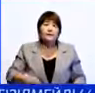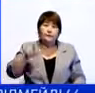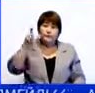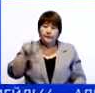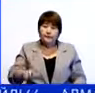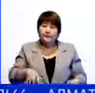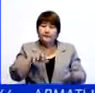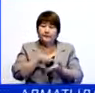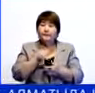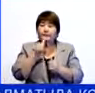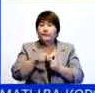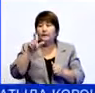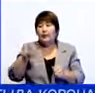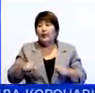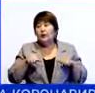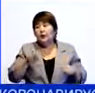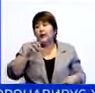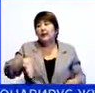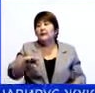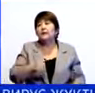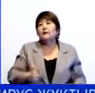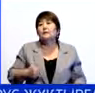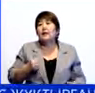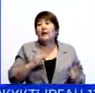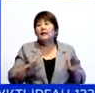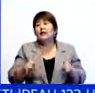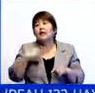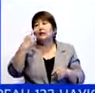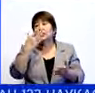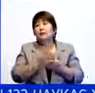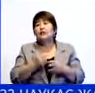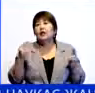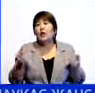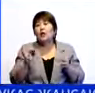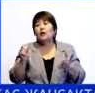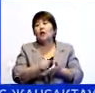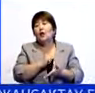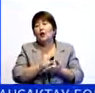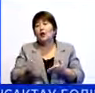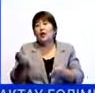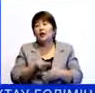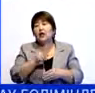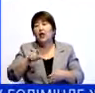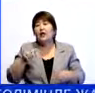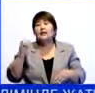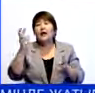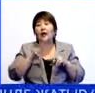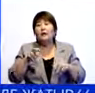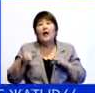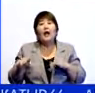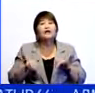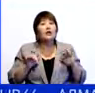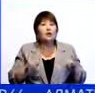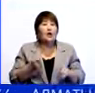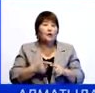Азаматтыққа ие болу әрбір тұлғаның құқығы. Елімізде мәртебесі реттелмеген және жеке басын куәландыратын құжаттарсыз тұратын адамдарды анықтау жөніндегі акция